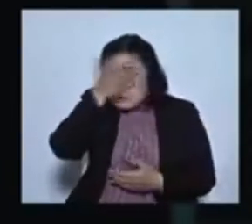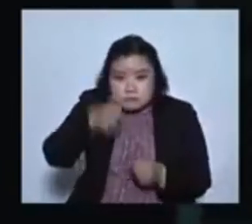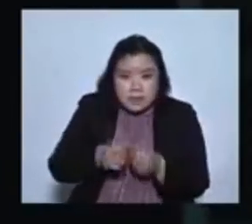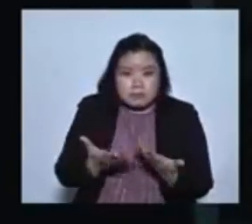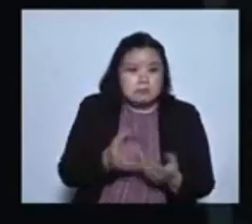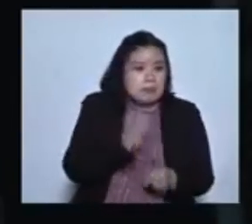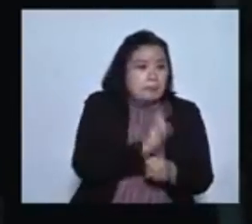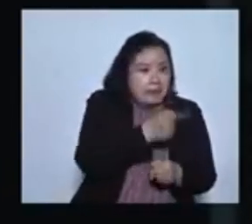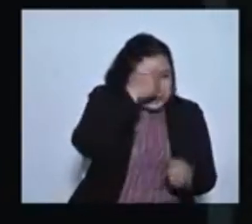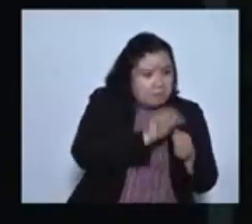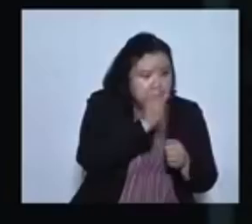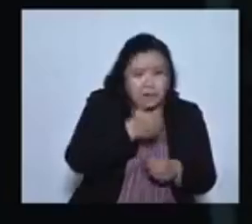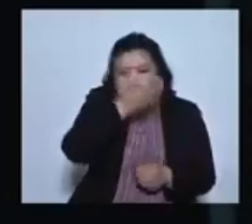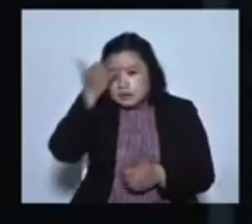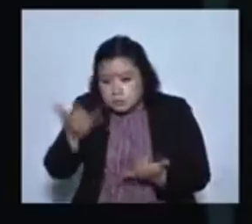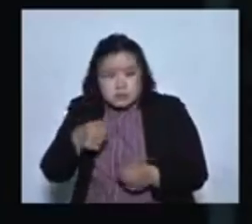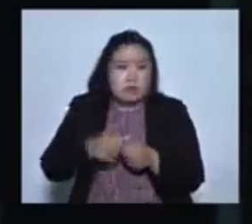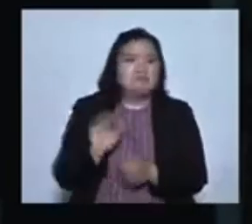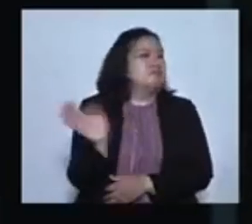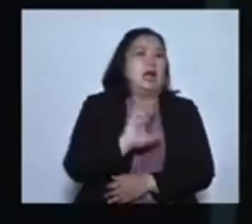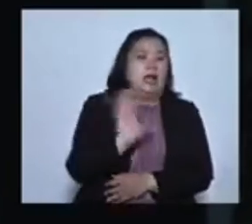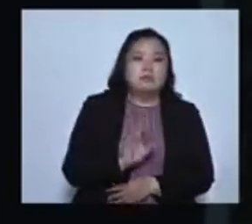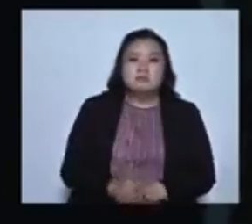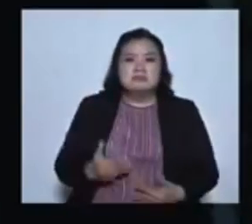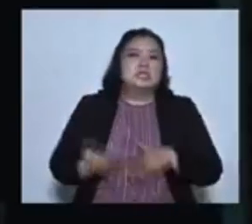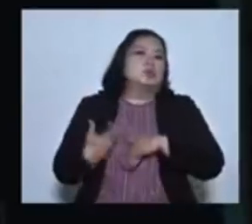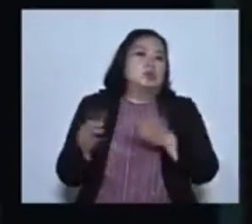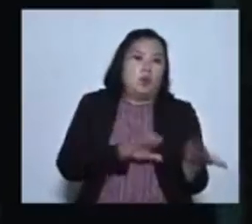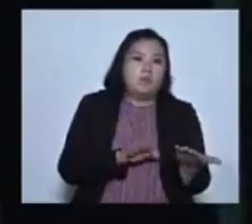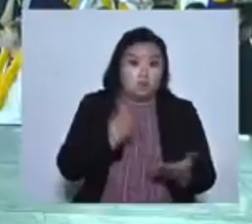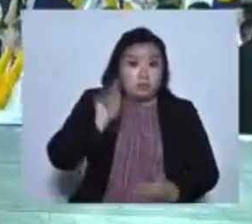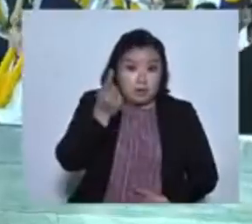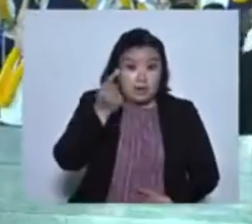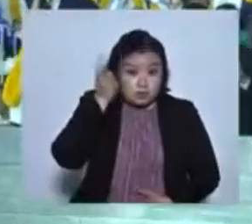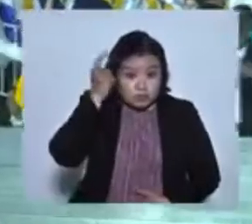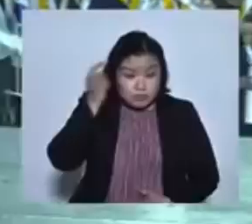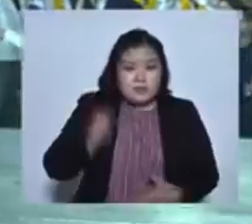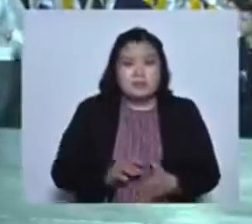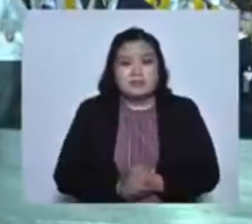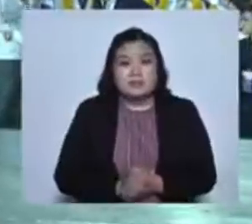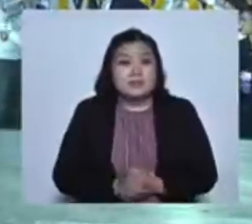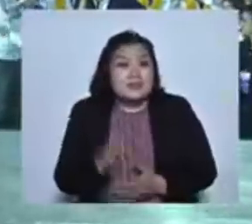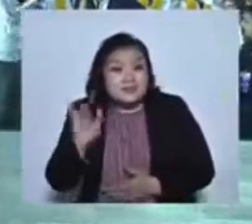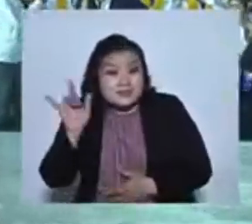มาทำอันนี้ไม่ทำไปทำมันหน้ามันไม่มีอนาคตทั้งสิ้นว่าไงจ๊ะ